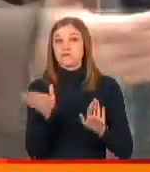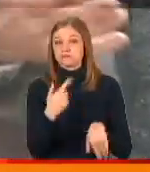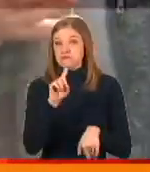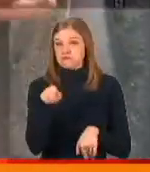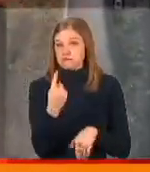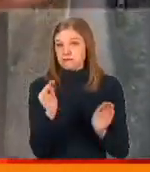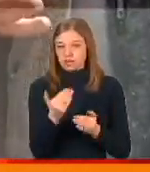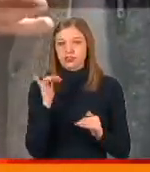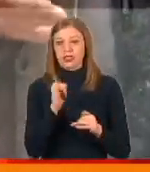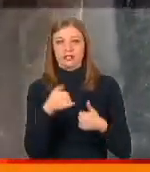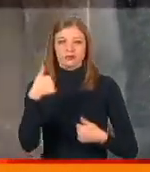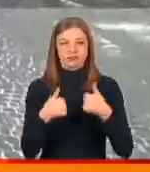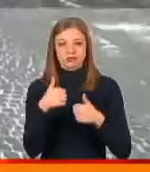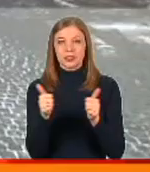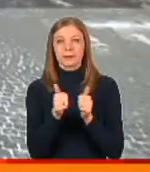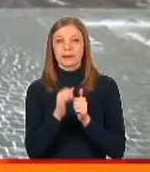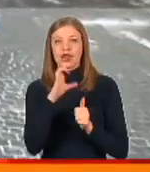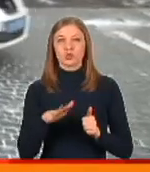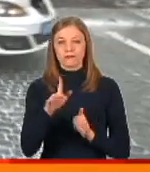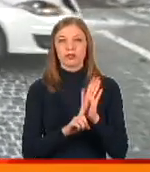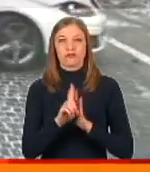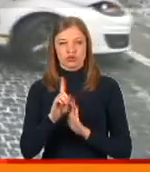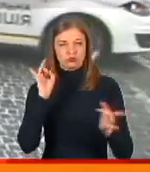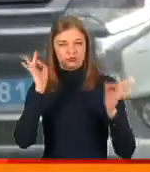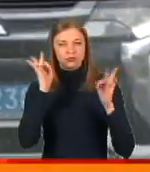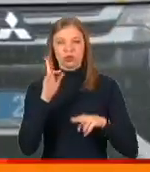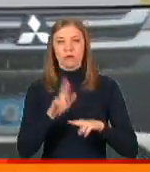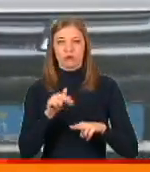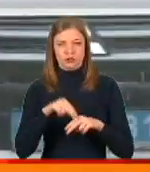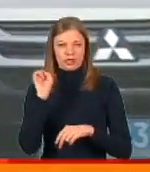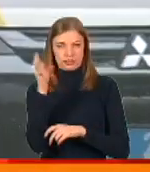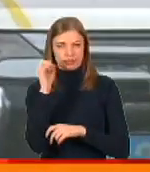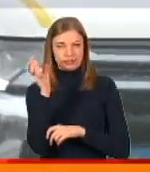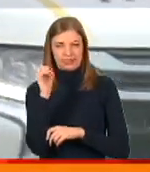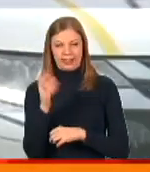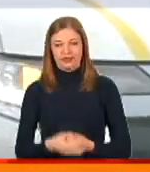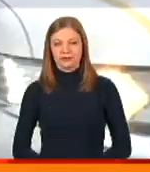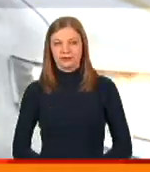і навперейми з колядою біля Софії починають вити поліцейські сирени.